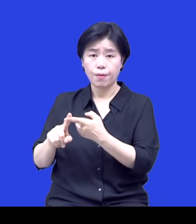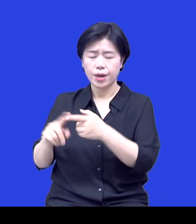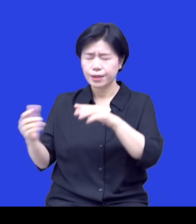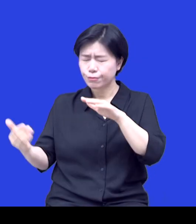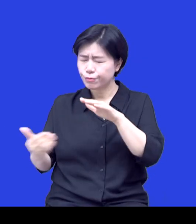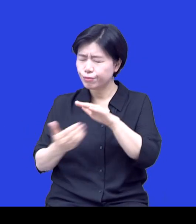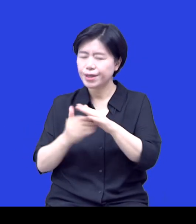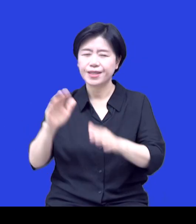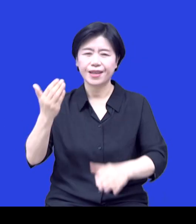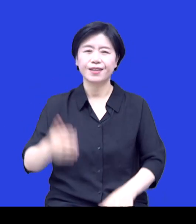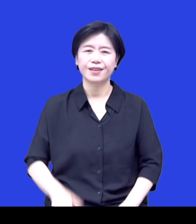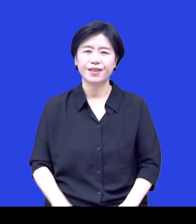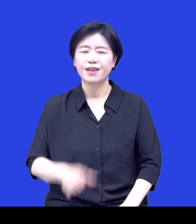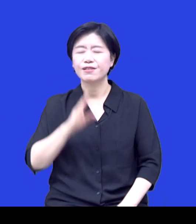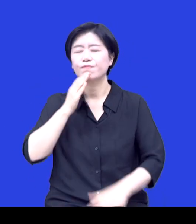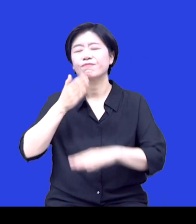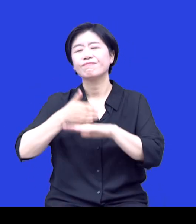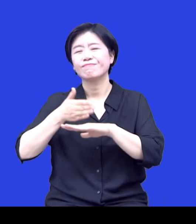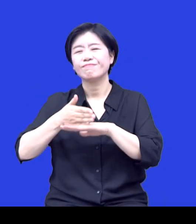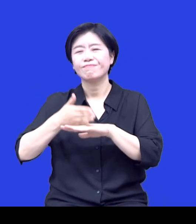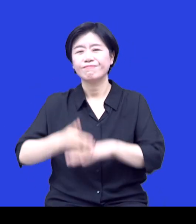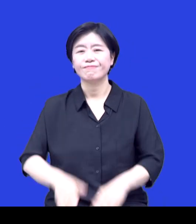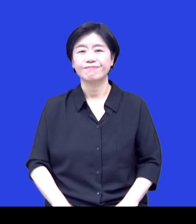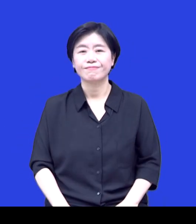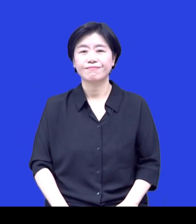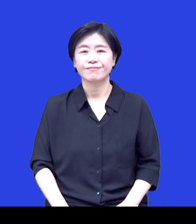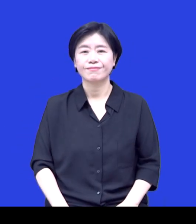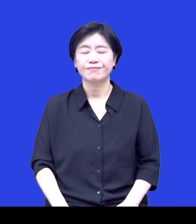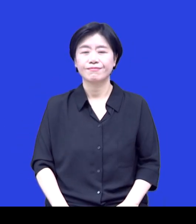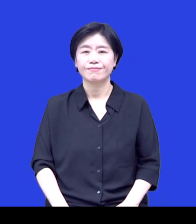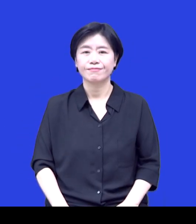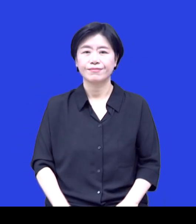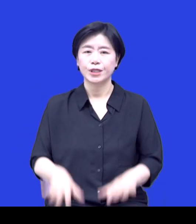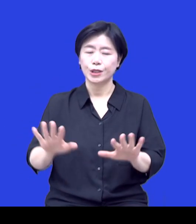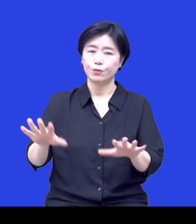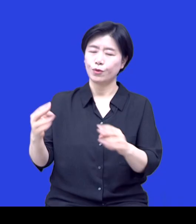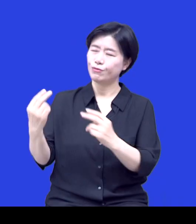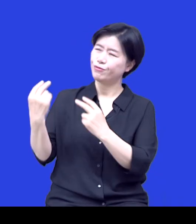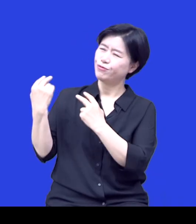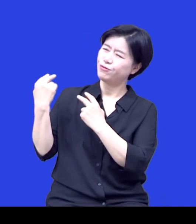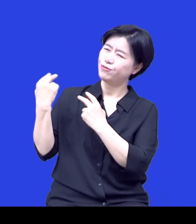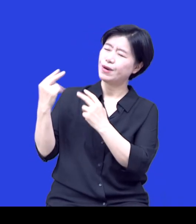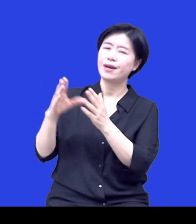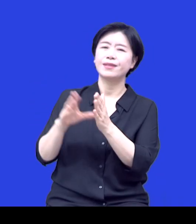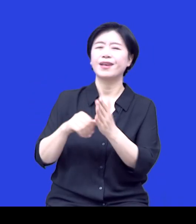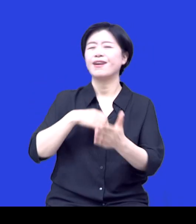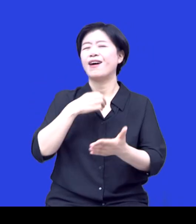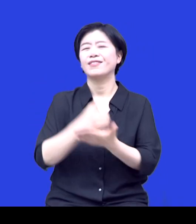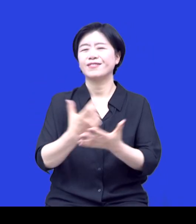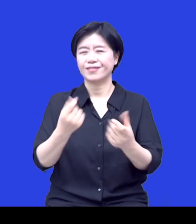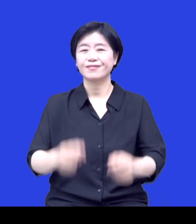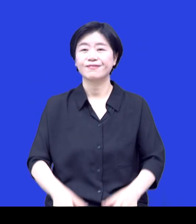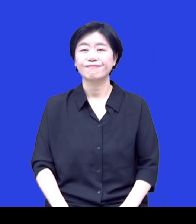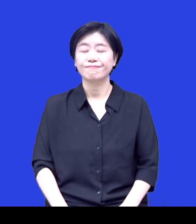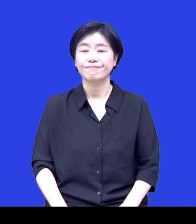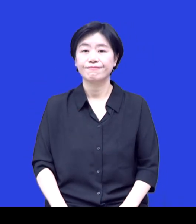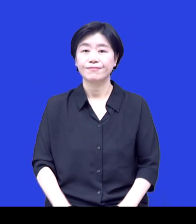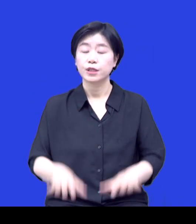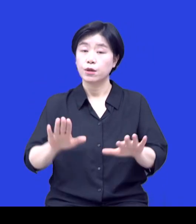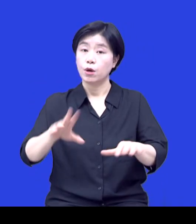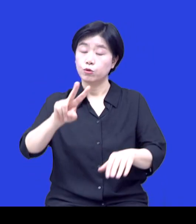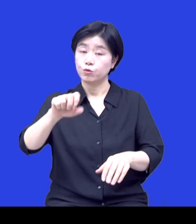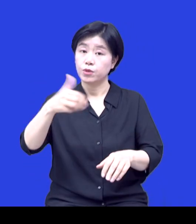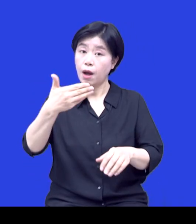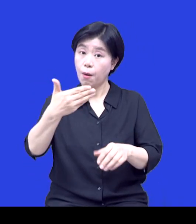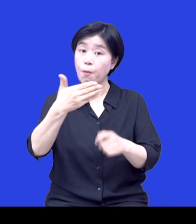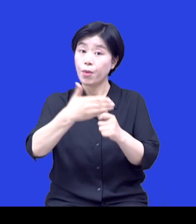모르겠다. 그래서 지금도 기적 같은 일이라고 생각하고 지금은 이번에 쓴 뷰티풀 광야가 29번째 책인가